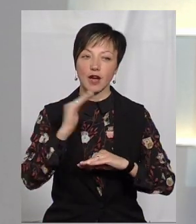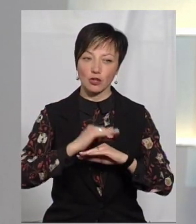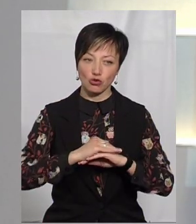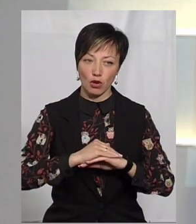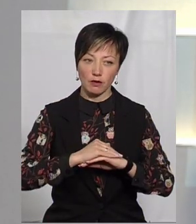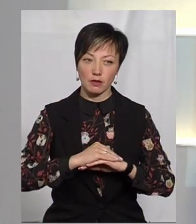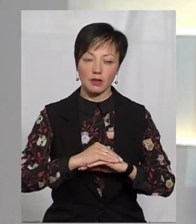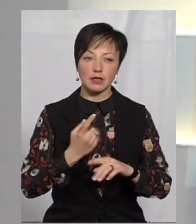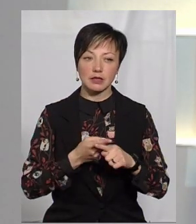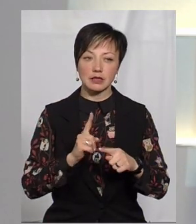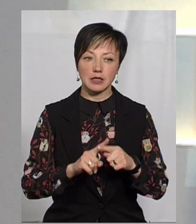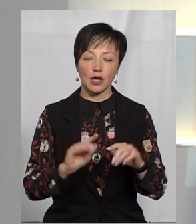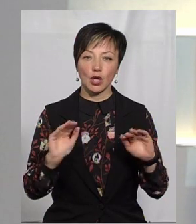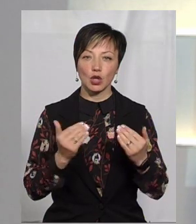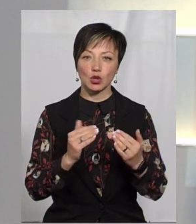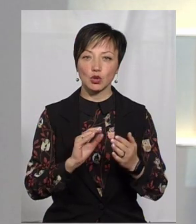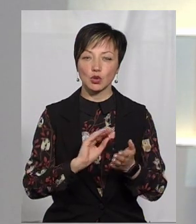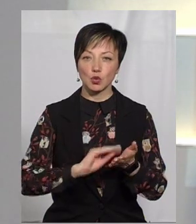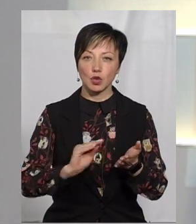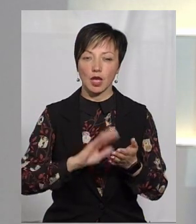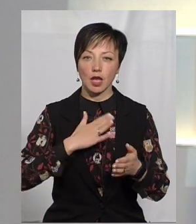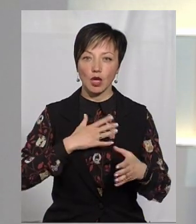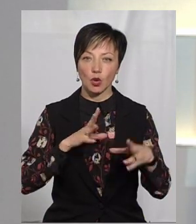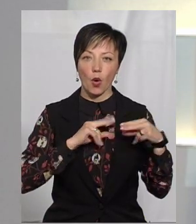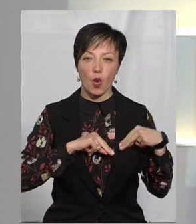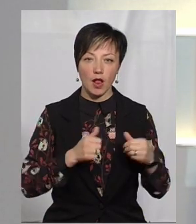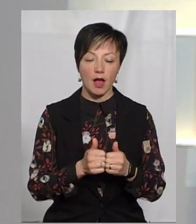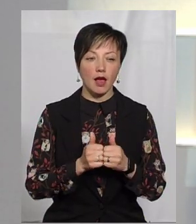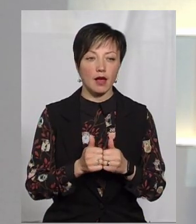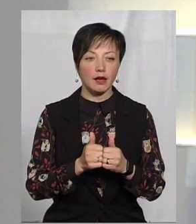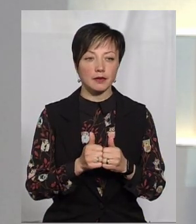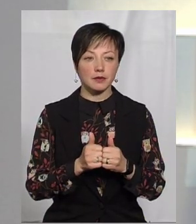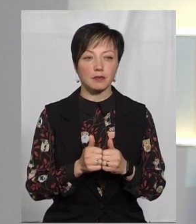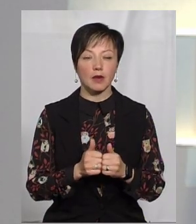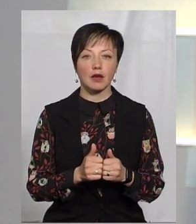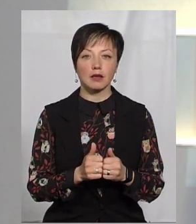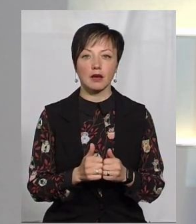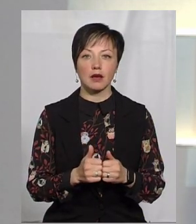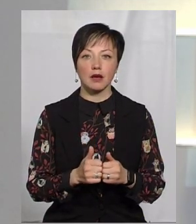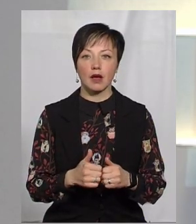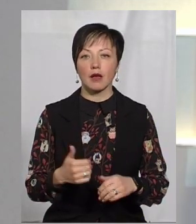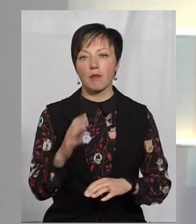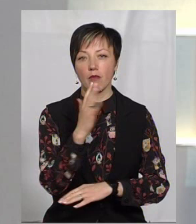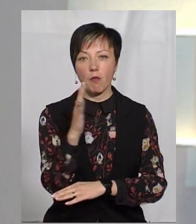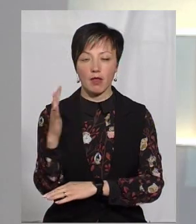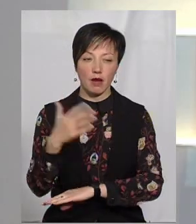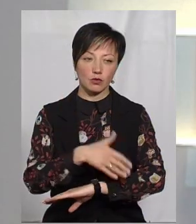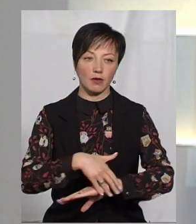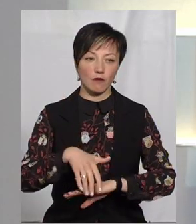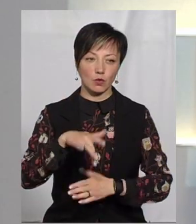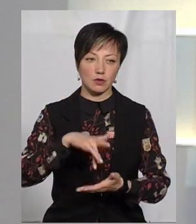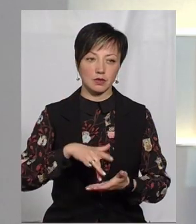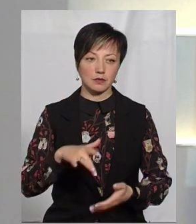вечора. Це сюжет нашої колеги Катерини Шевчук із променаду на Проскурівській. Прошу.